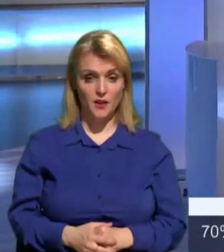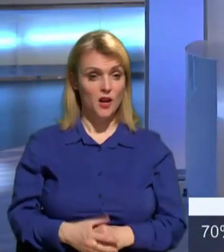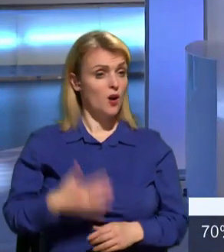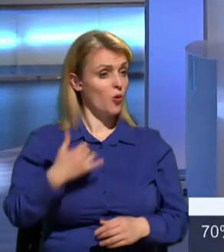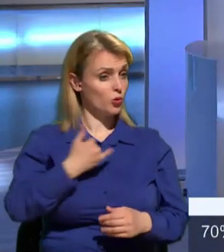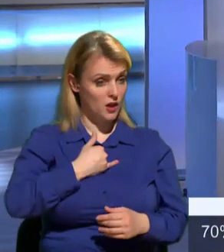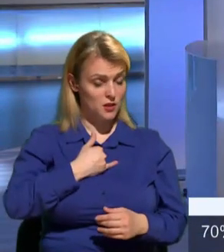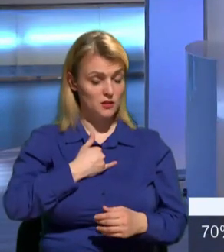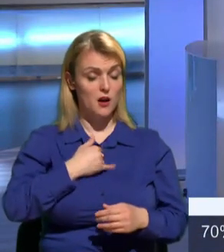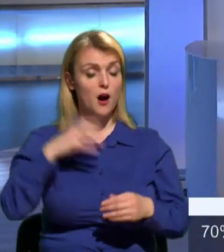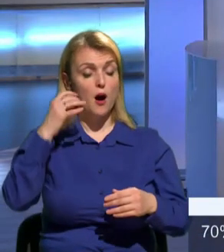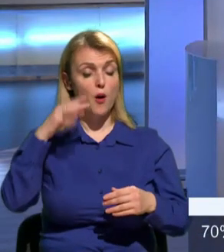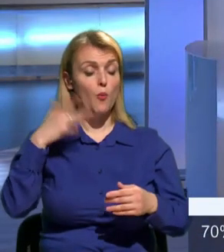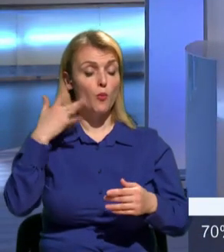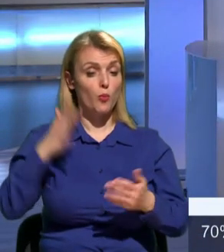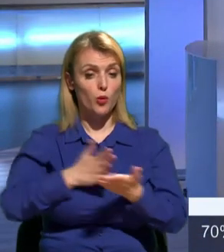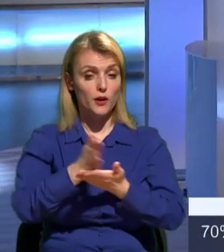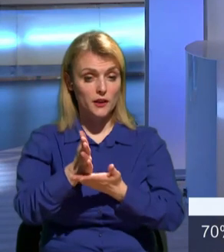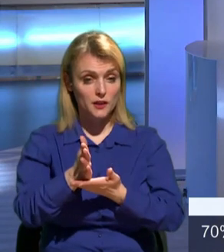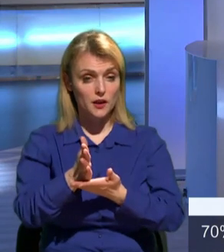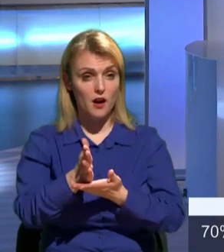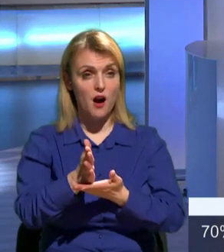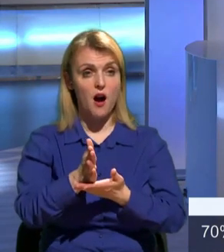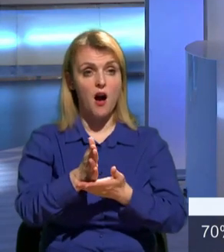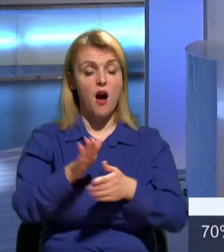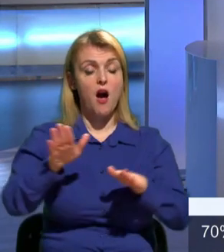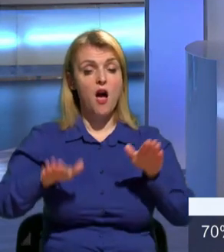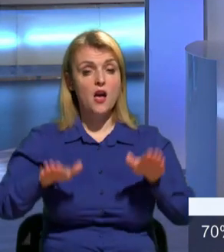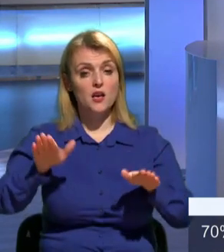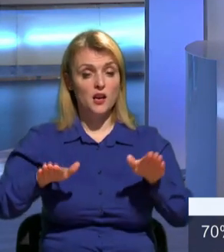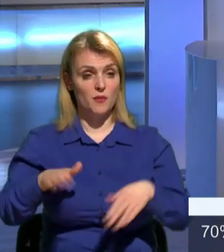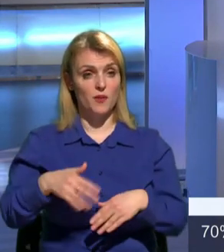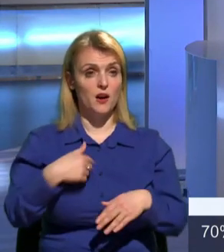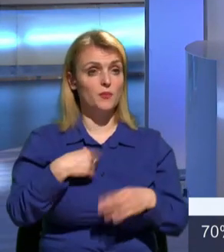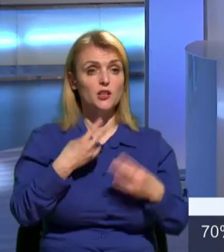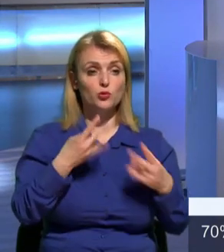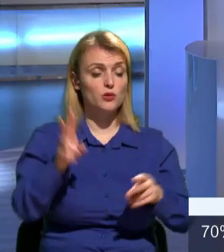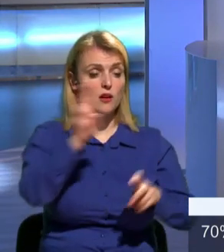echilibrată. Ce am în vedere eu prin politică externă echilibrată? Noi nu trebuie să căutăm dușmani în